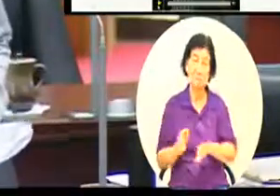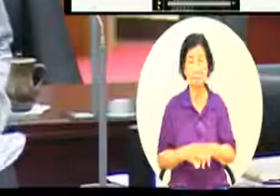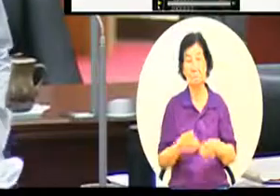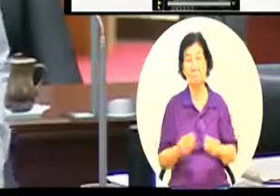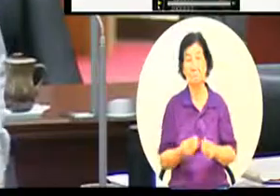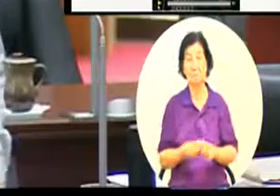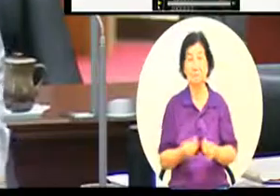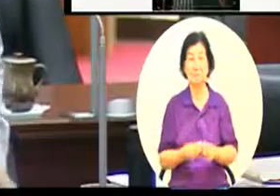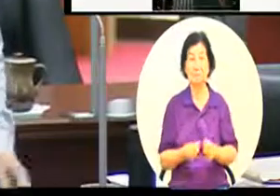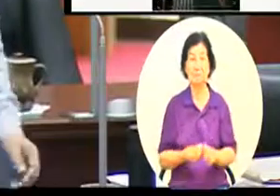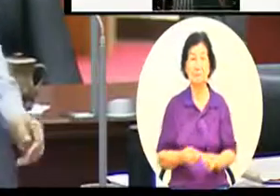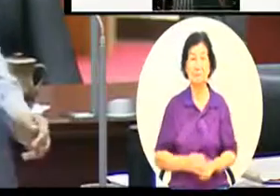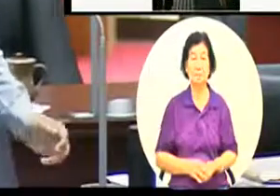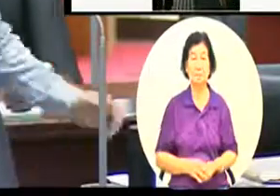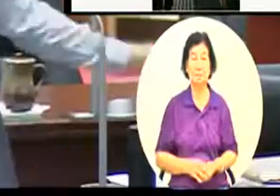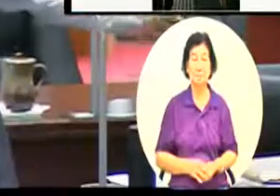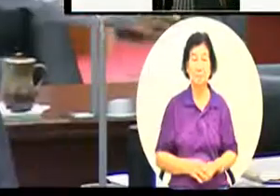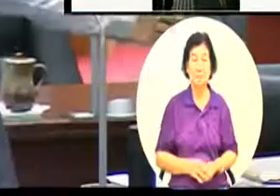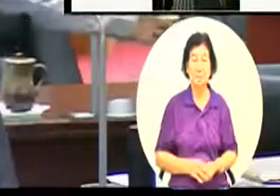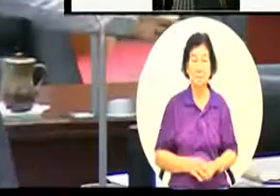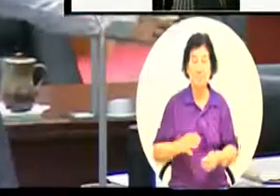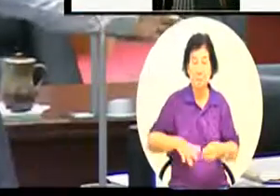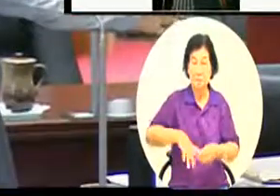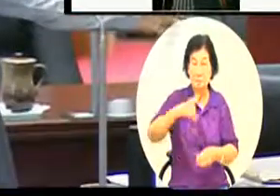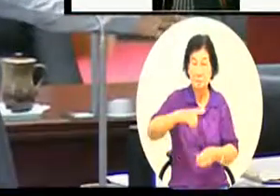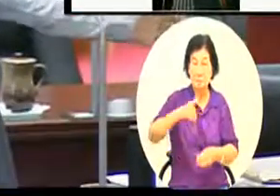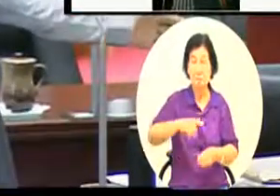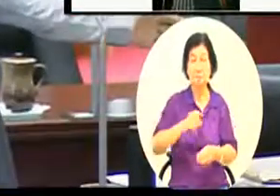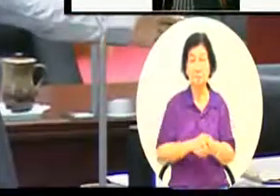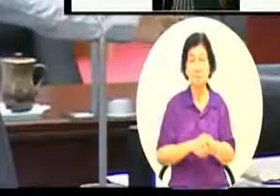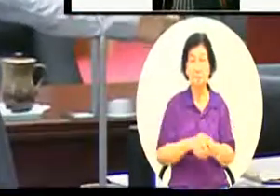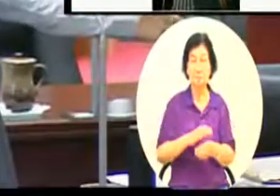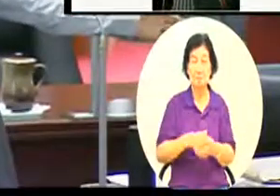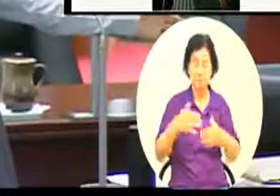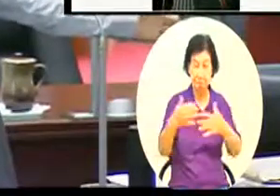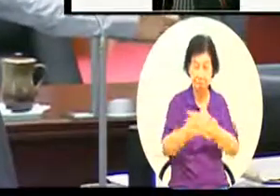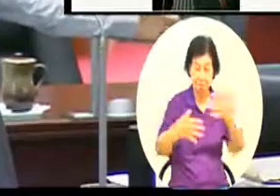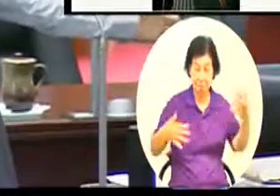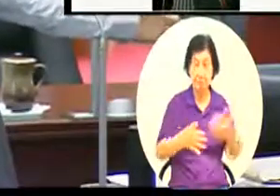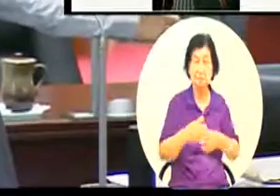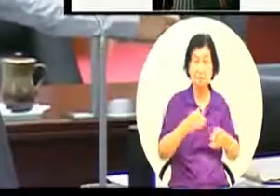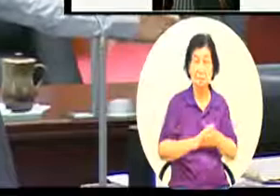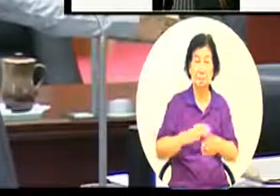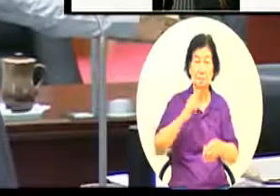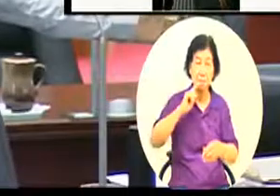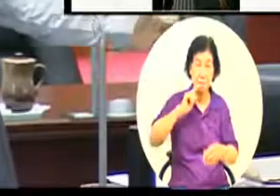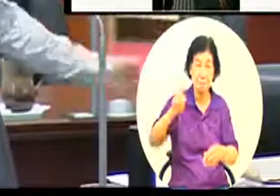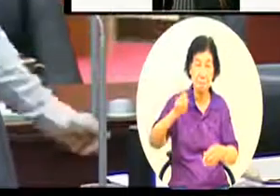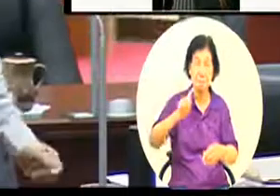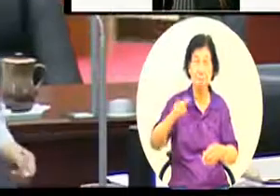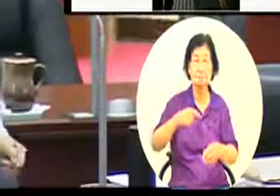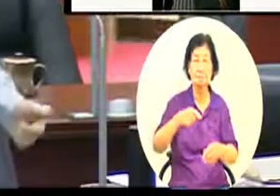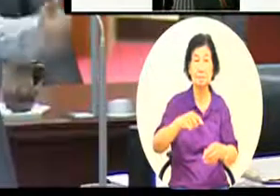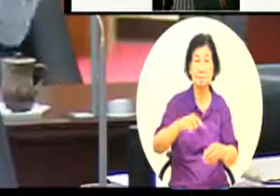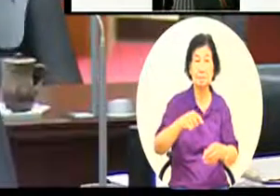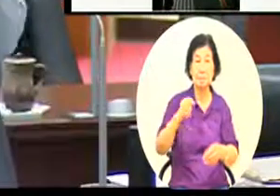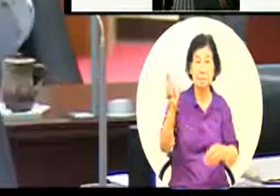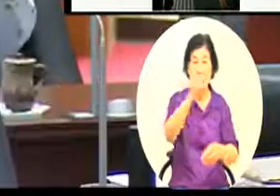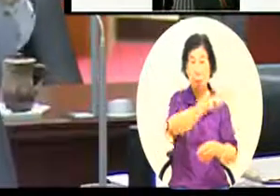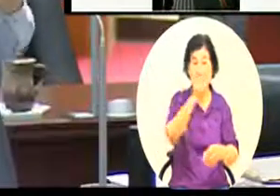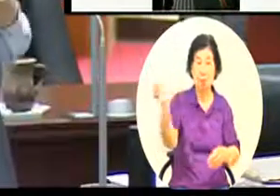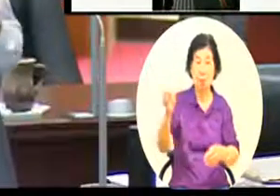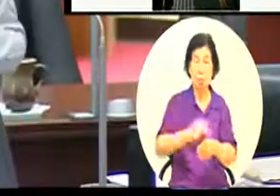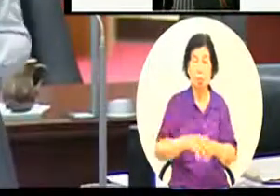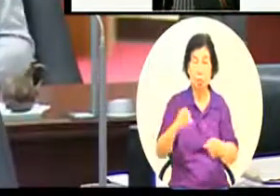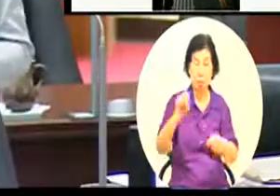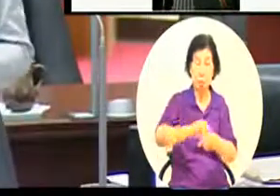对，你最起码你要按交通指挥也要配置一个口罩嘛。对，哦，万一有民众